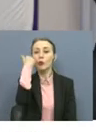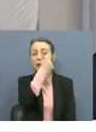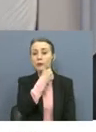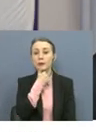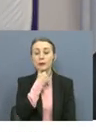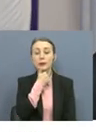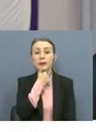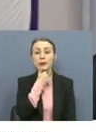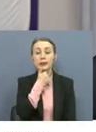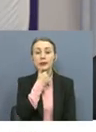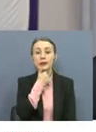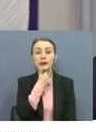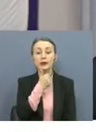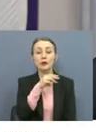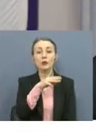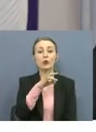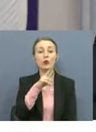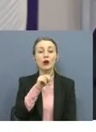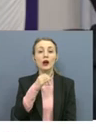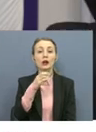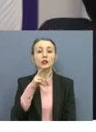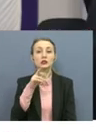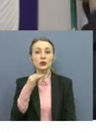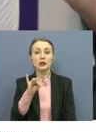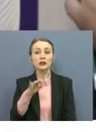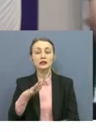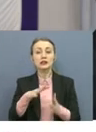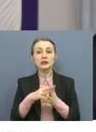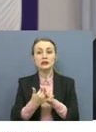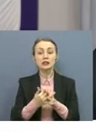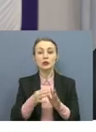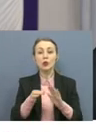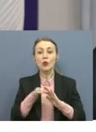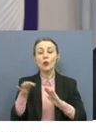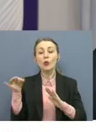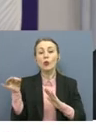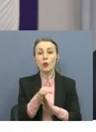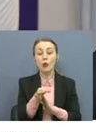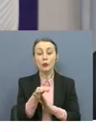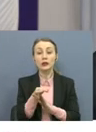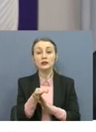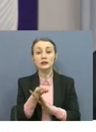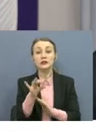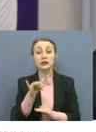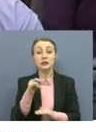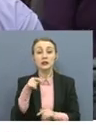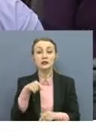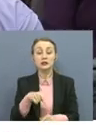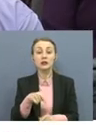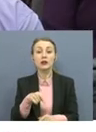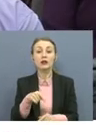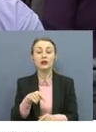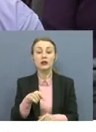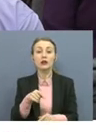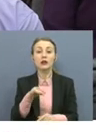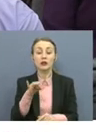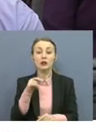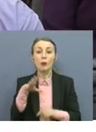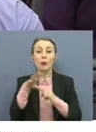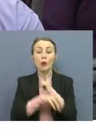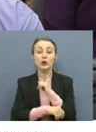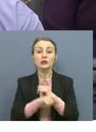сөйлесіп, өздеріне үшін осындай бір өткір мәселе көтеріп, біз сол мәселелерді депутат сауалға айналдырып, үкімет